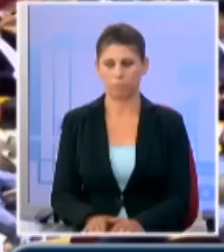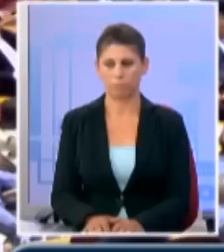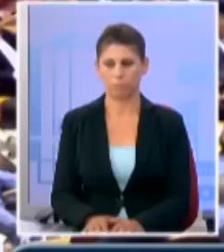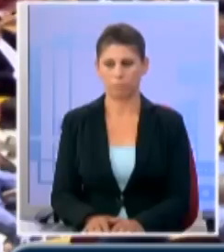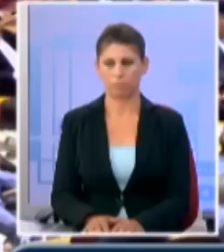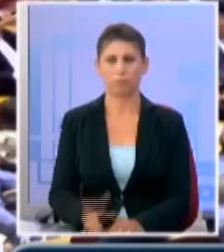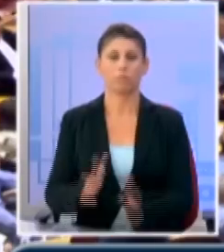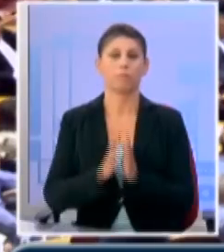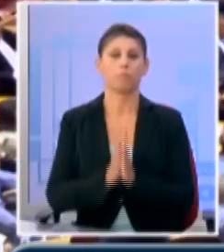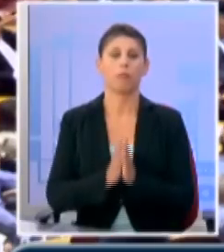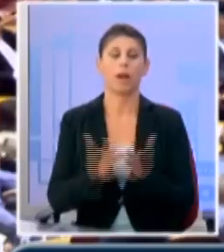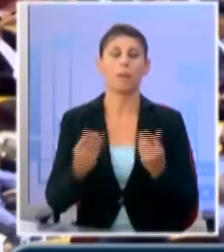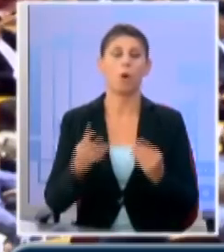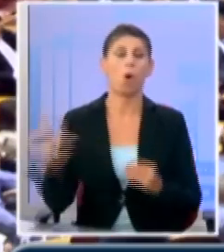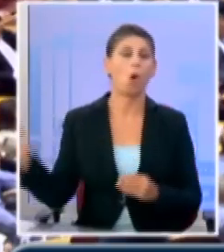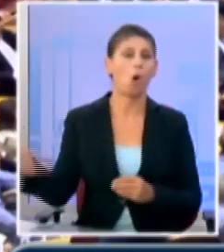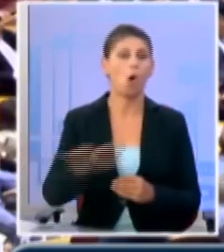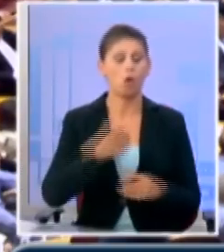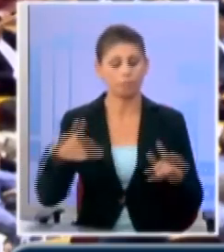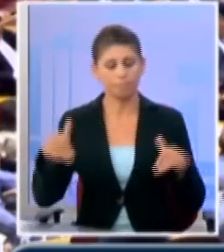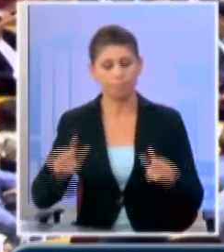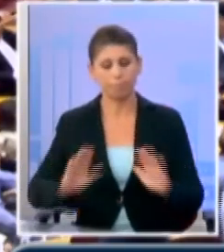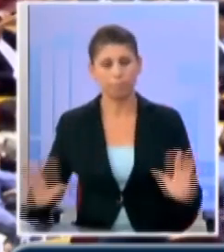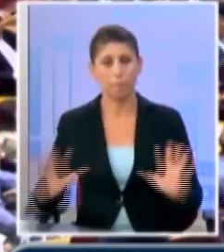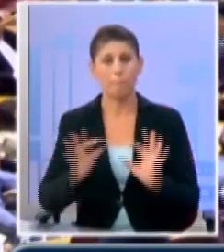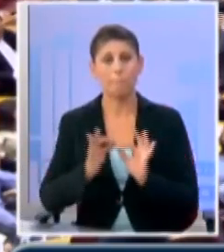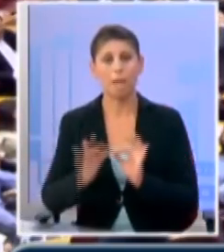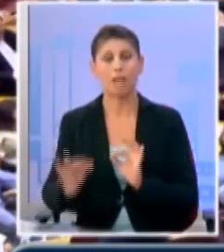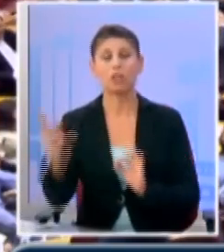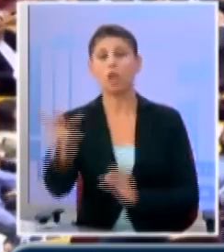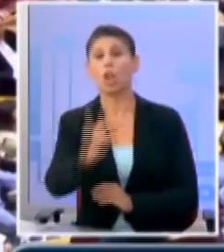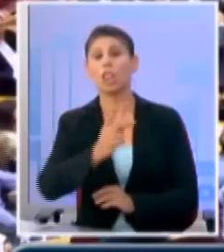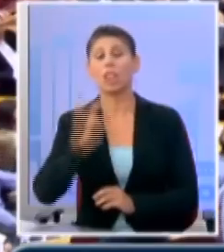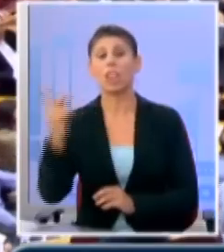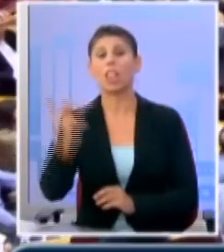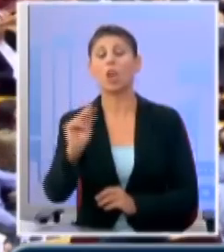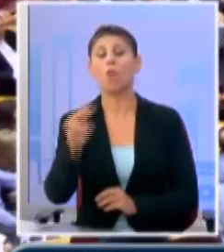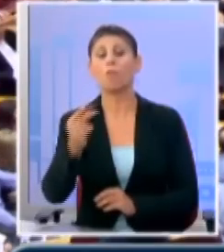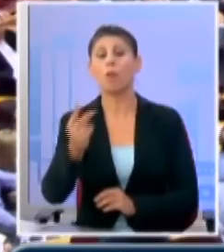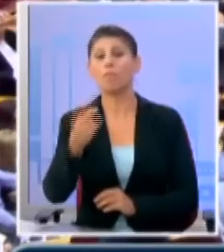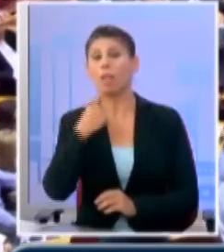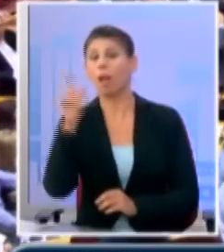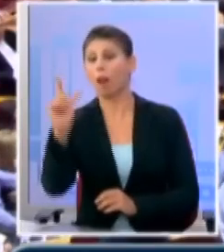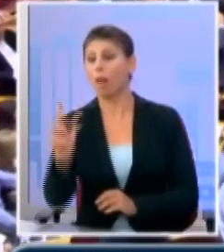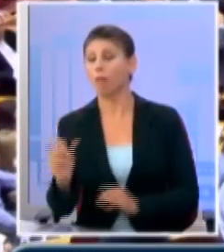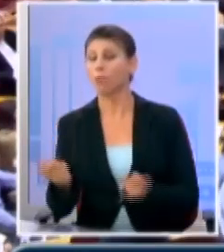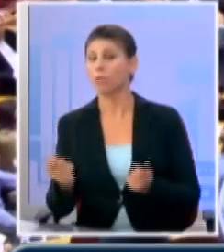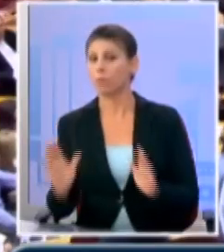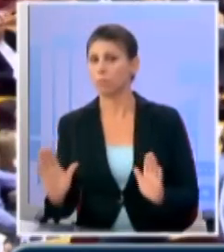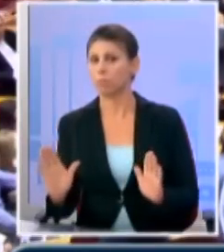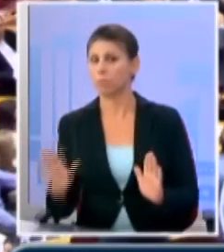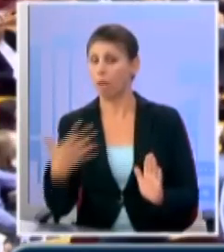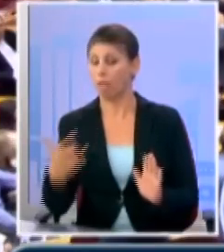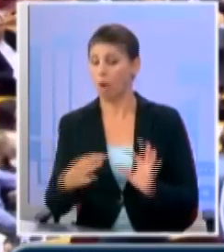παρακαλώ πάρα πολύ όλοι να τηρήσουν το μέτρο των κοινοβουλευτικών εκφράσεων, διαφορετικά θα πρέπει να